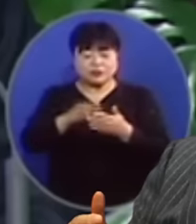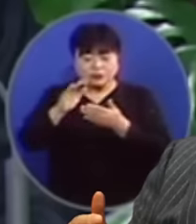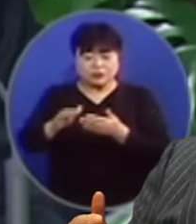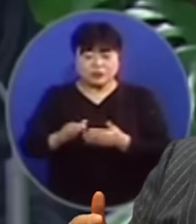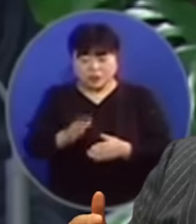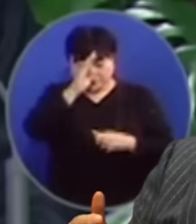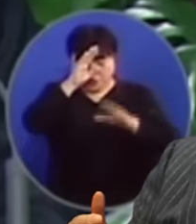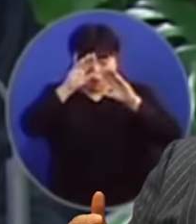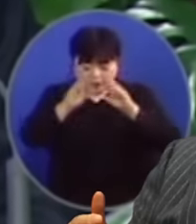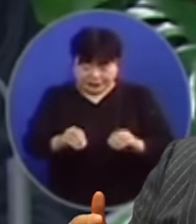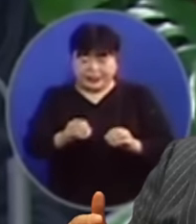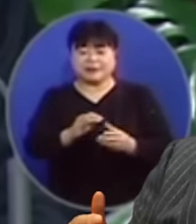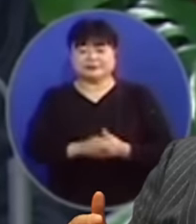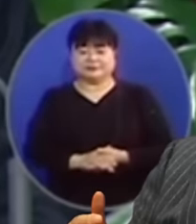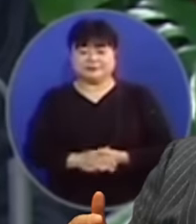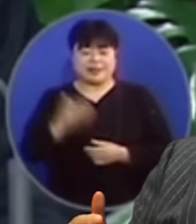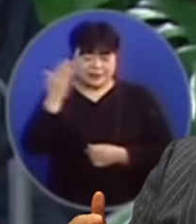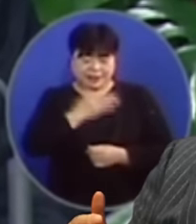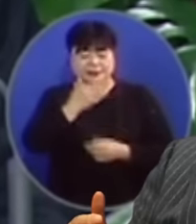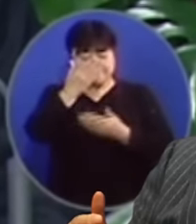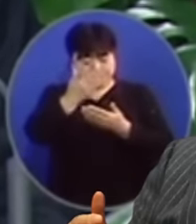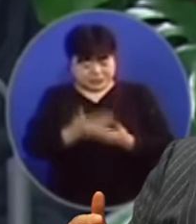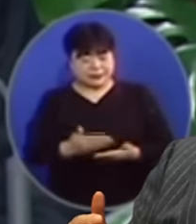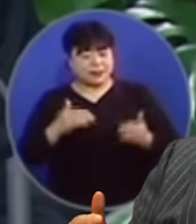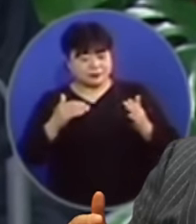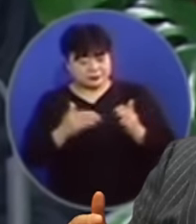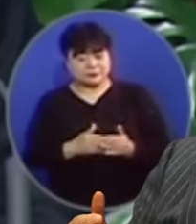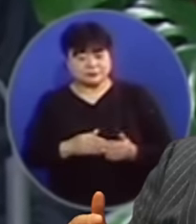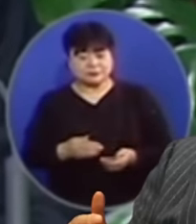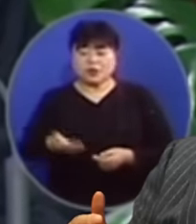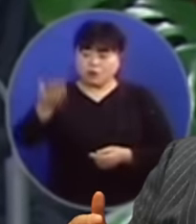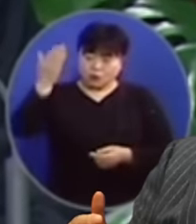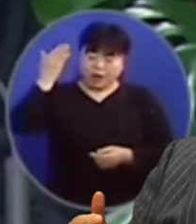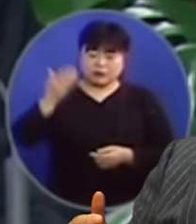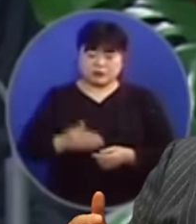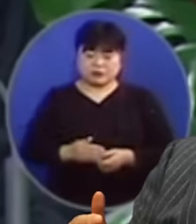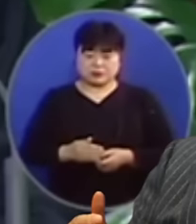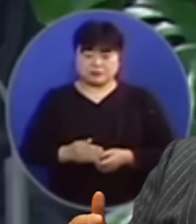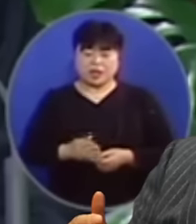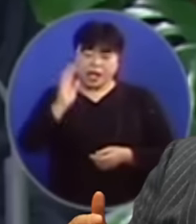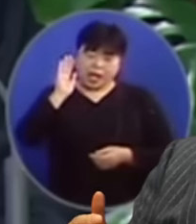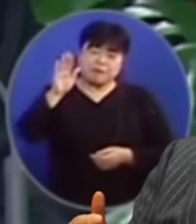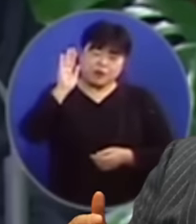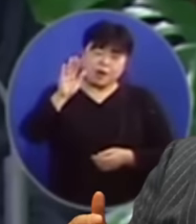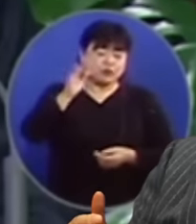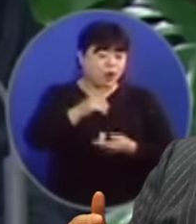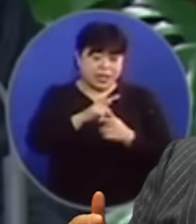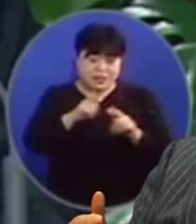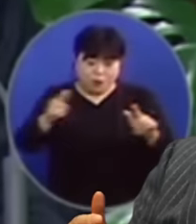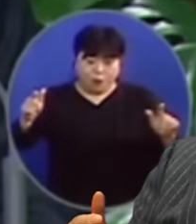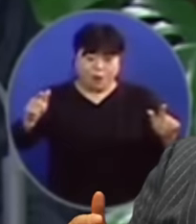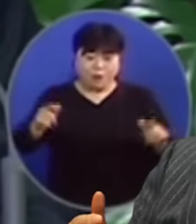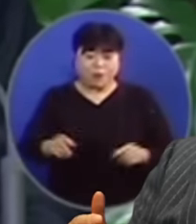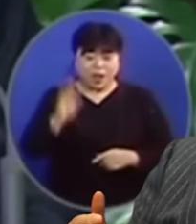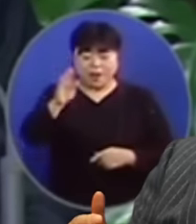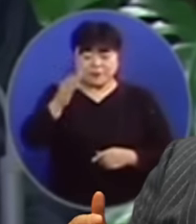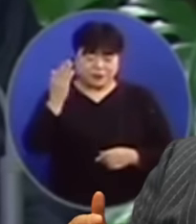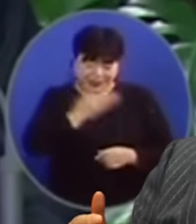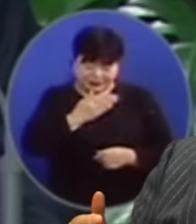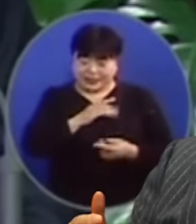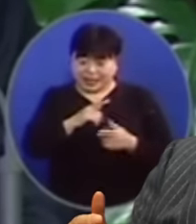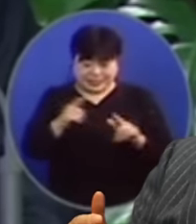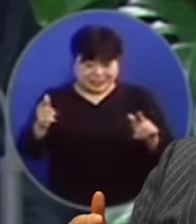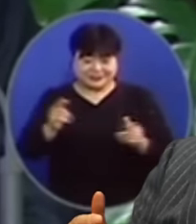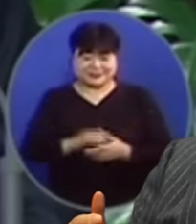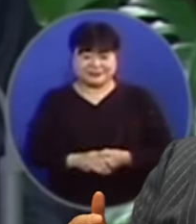네가 낳았느니라, 깨끗함을 입었느니라, 과거형을 말했지 낳을지어 장차 낳을 것이다, 장차 깨끗해질 것이다